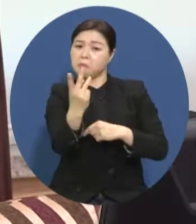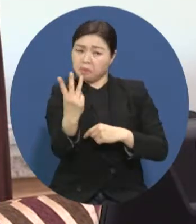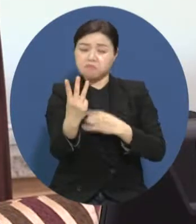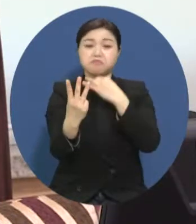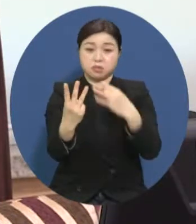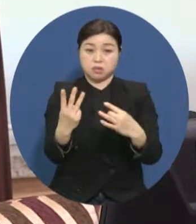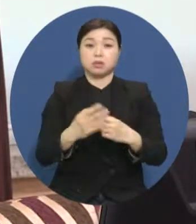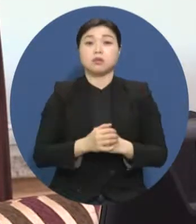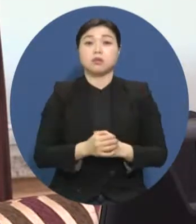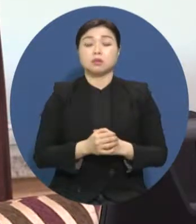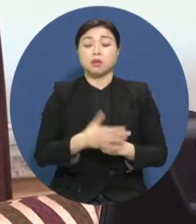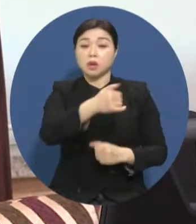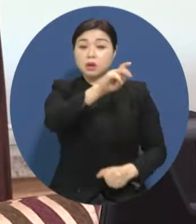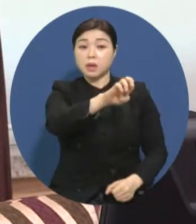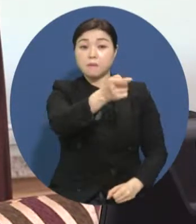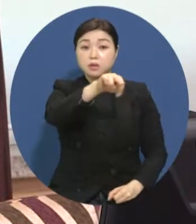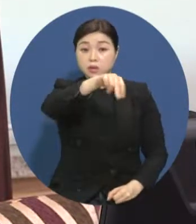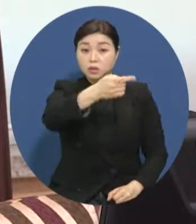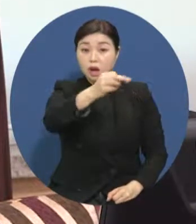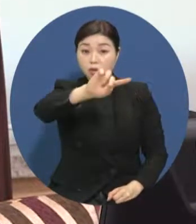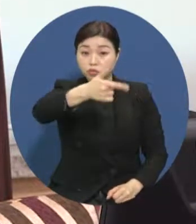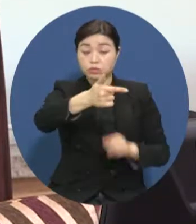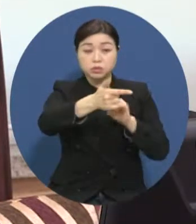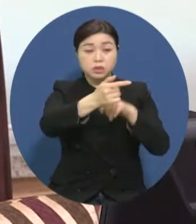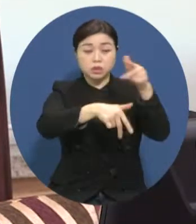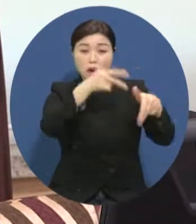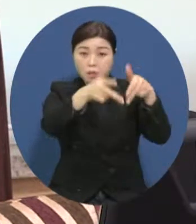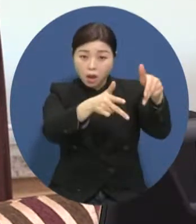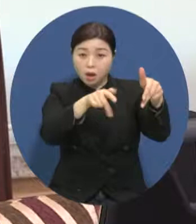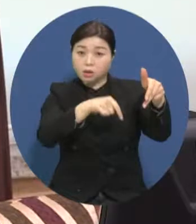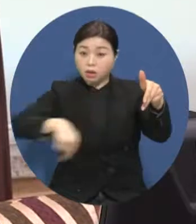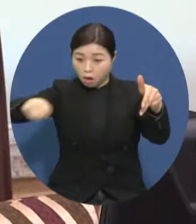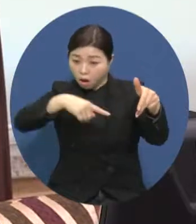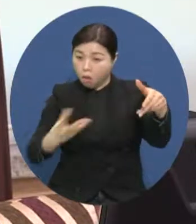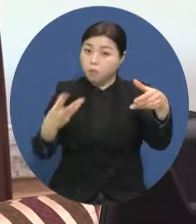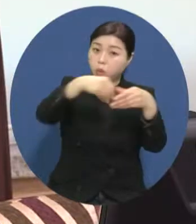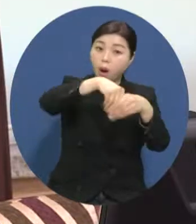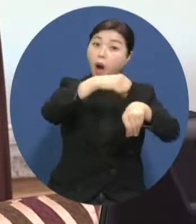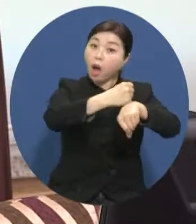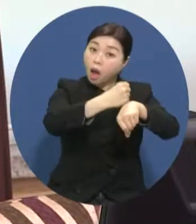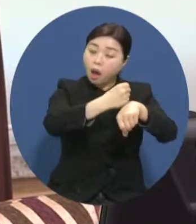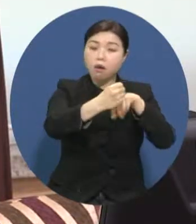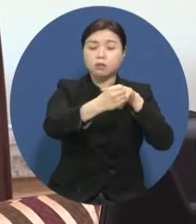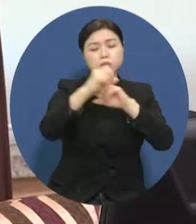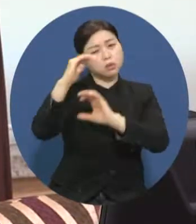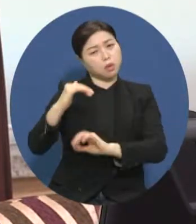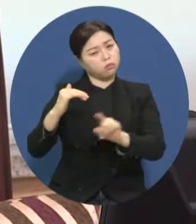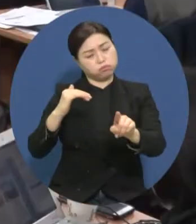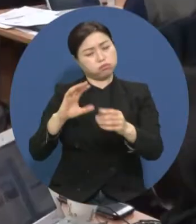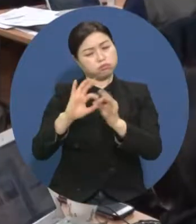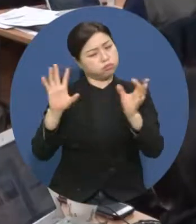있는 것 같거든요. 굳이 캠퍼스 타운이라는 그 사업으로 묶여야 될 그런 내용들이냐.